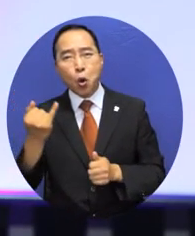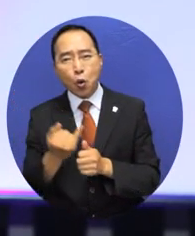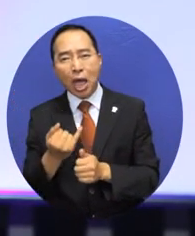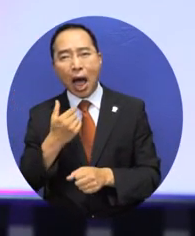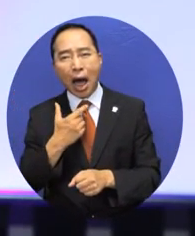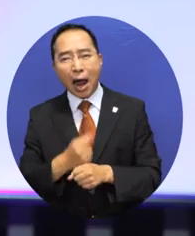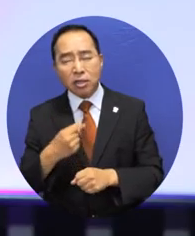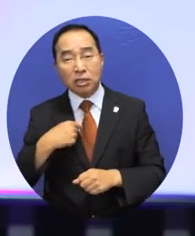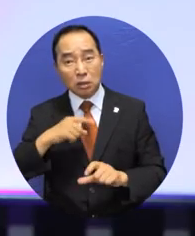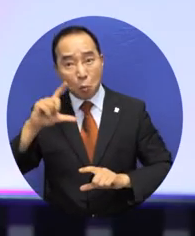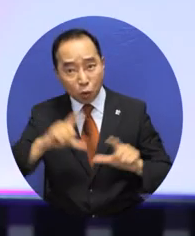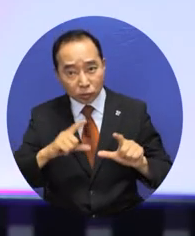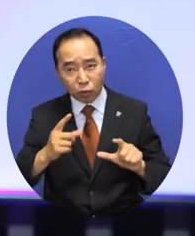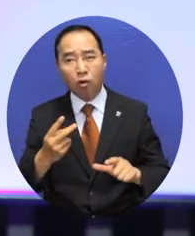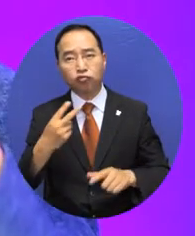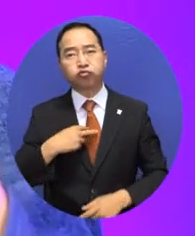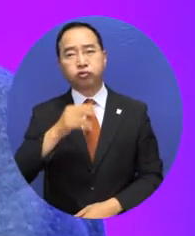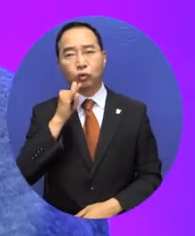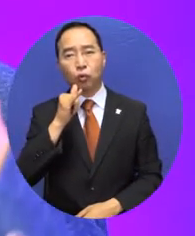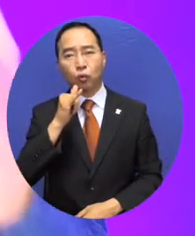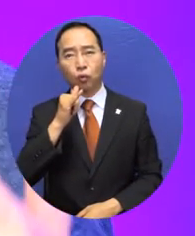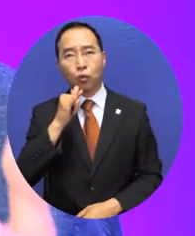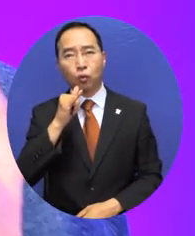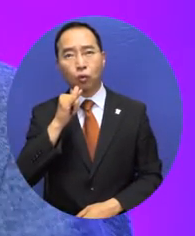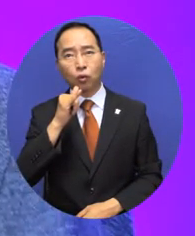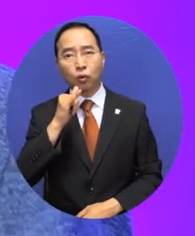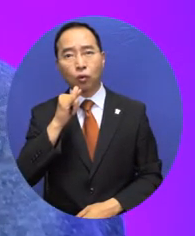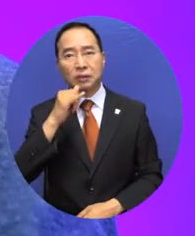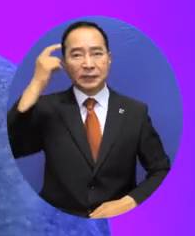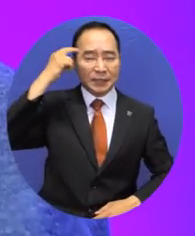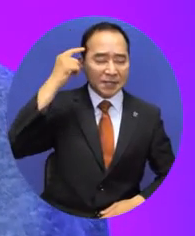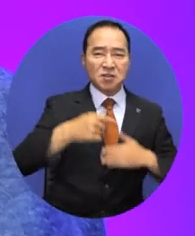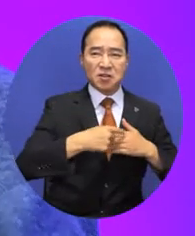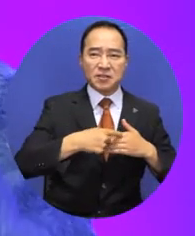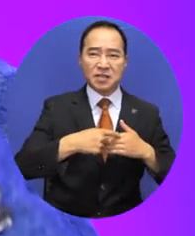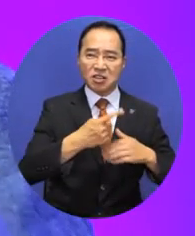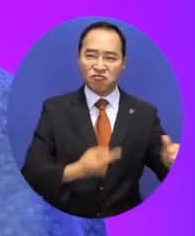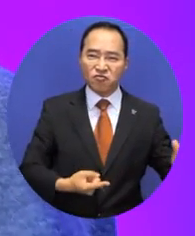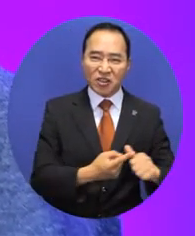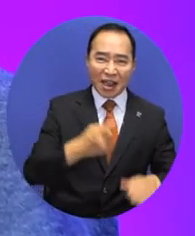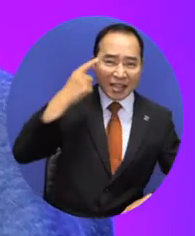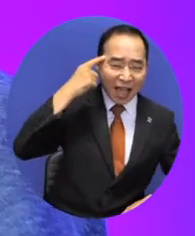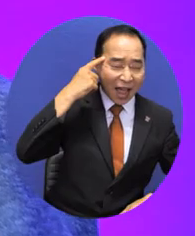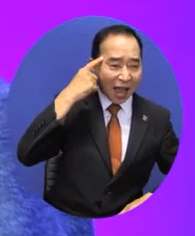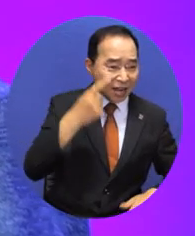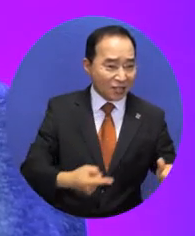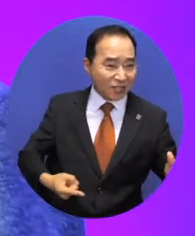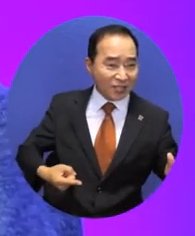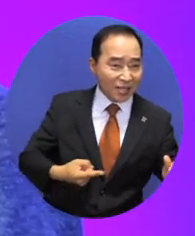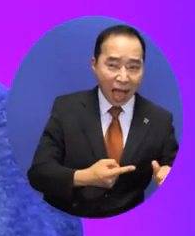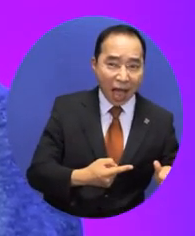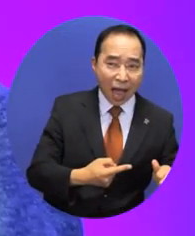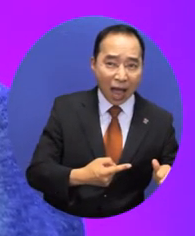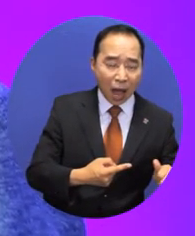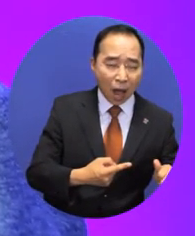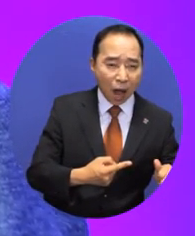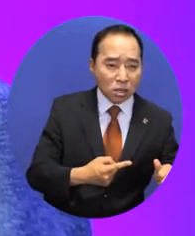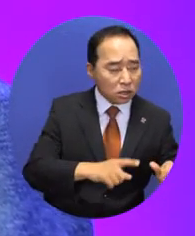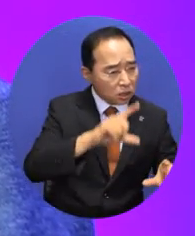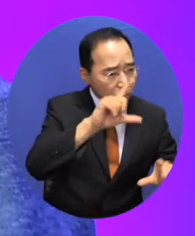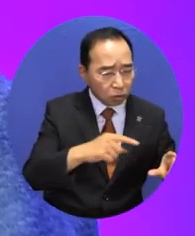자신입니다. 그래서 의식의 장에서는 클로디스를 죽이겠다고 생각하지만 그를 죽이려는 순간 자기를 죽인다고